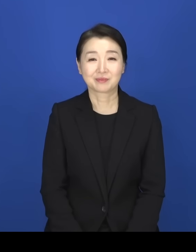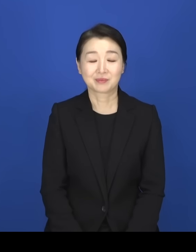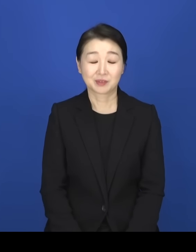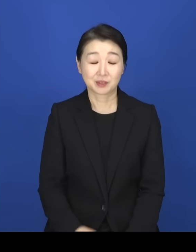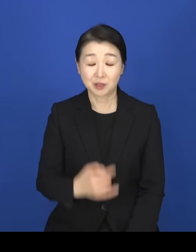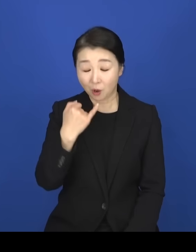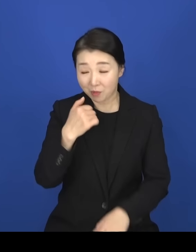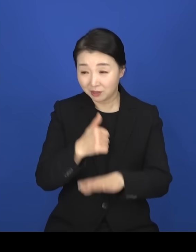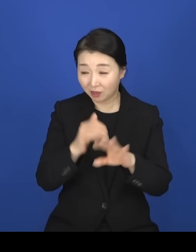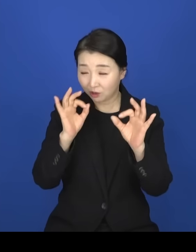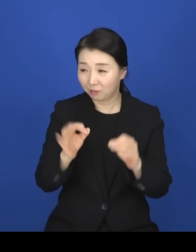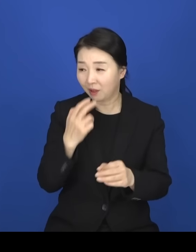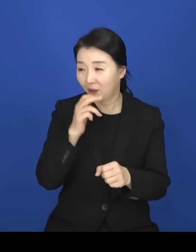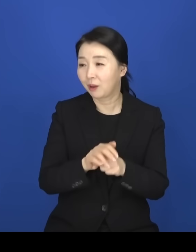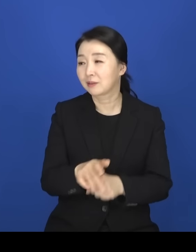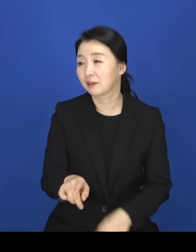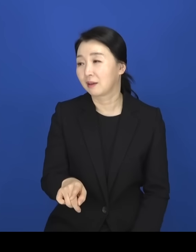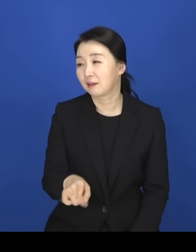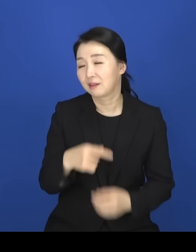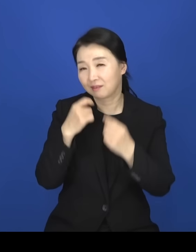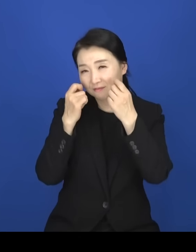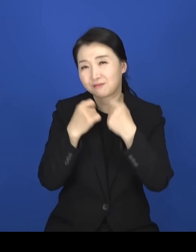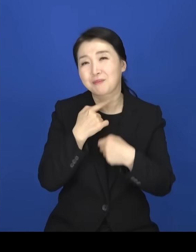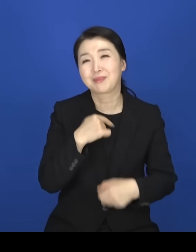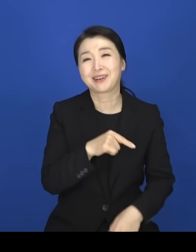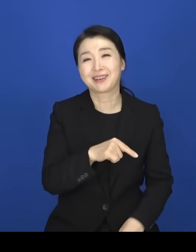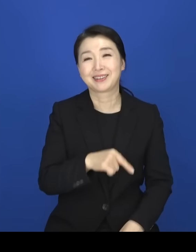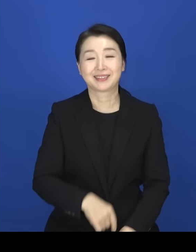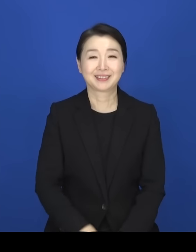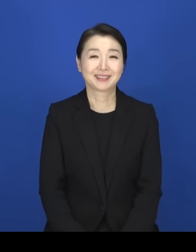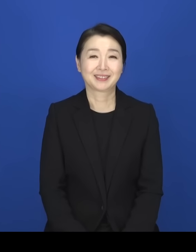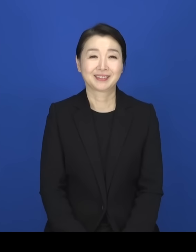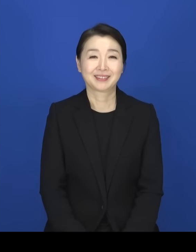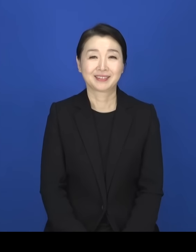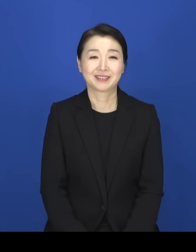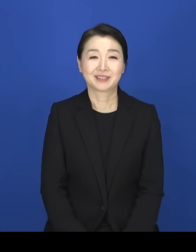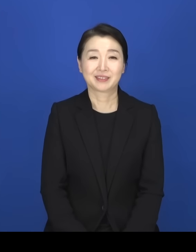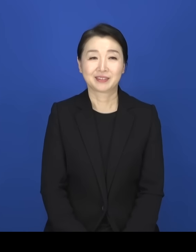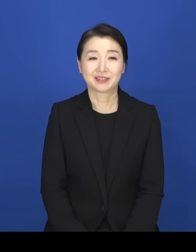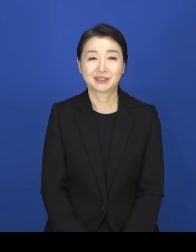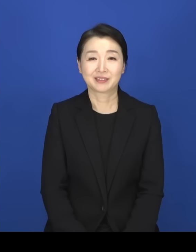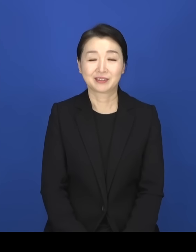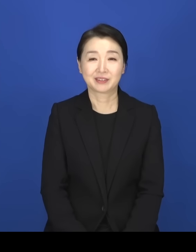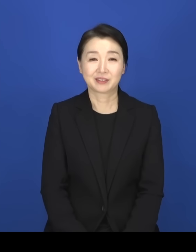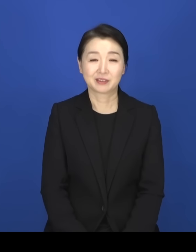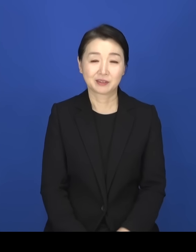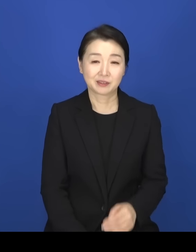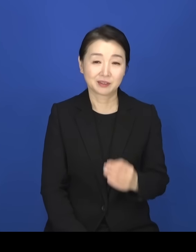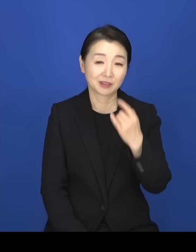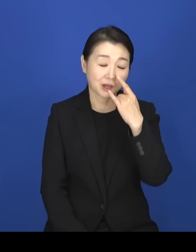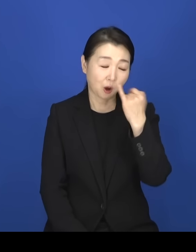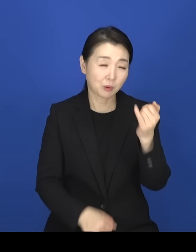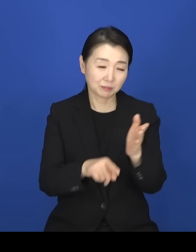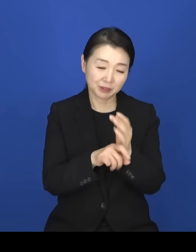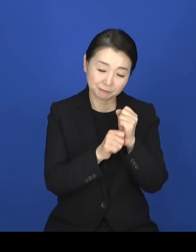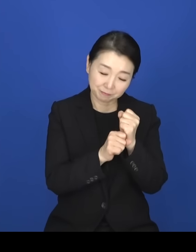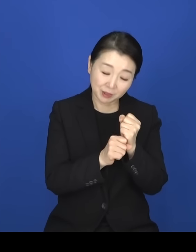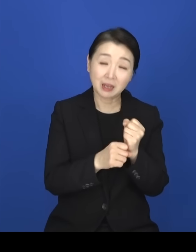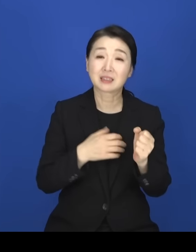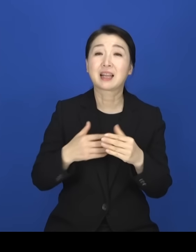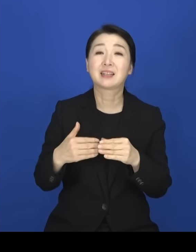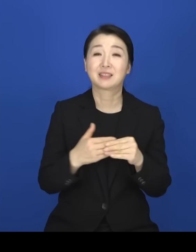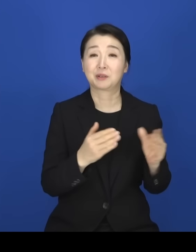나중에 보시고 굉장히 기가 차서 엄마가 웃으셨던 기억이 있는데 그 정도로 어머니가 신앙의 끈을 놓지 않고 계속 저를 이렇게